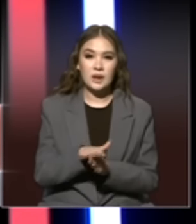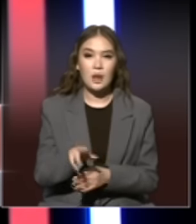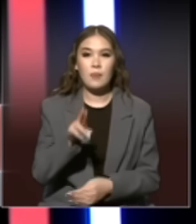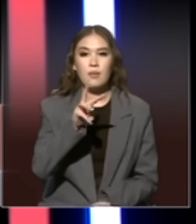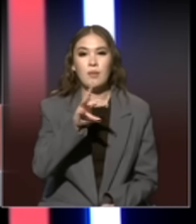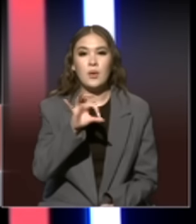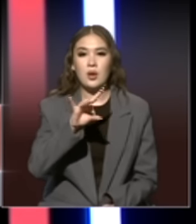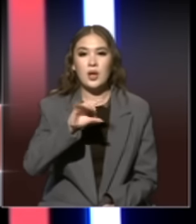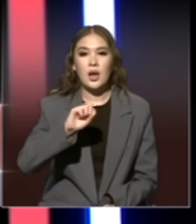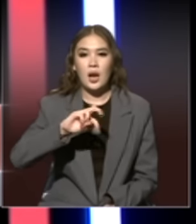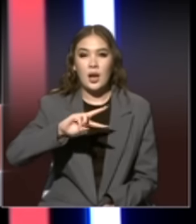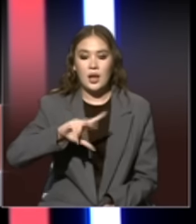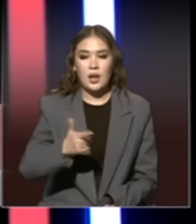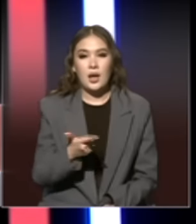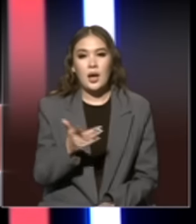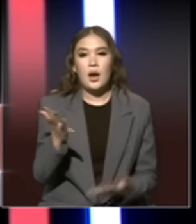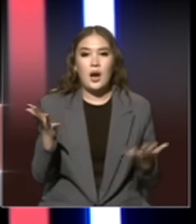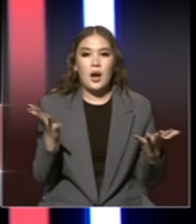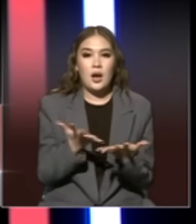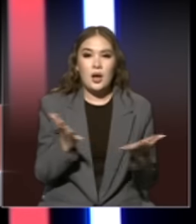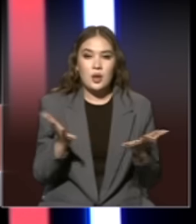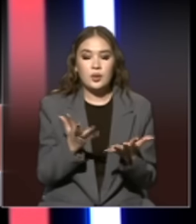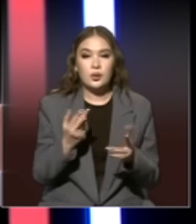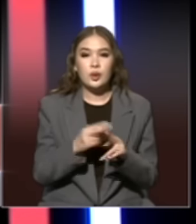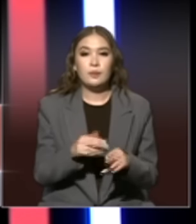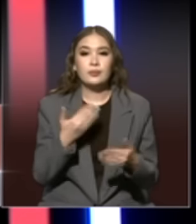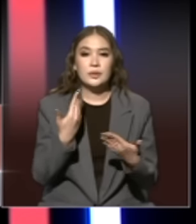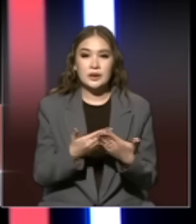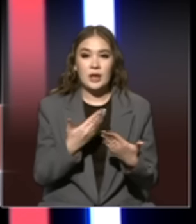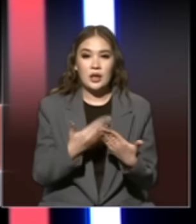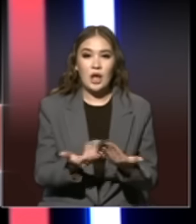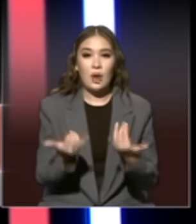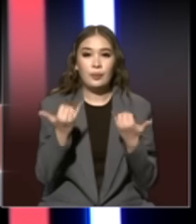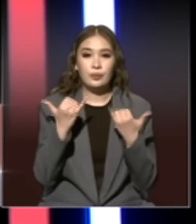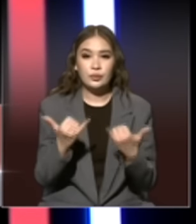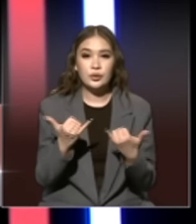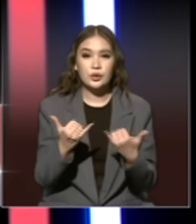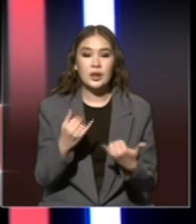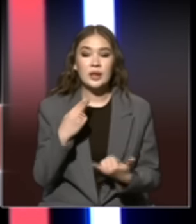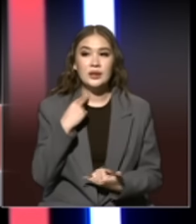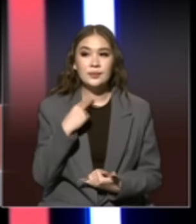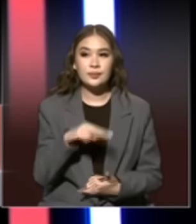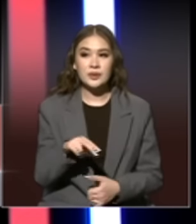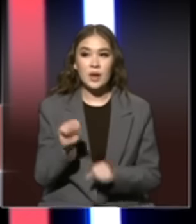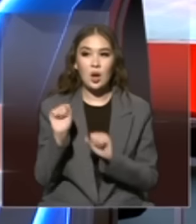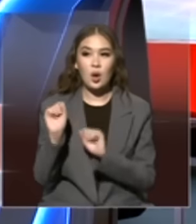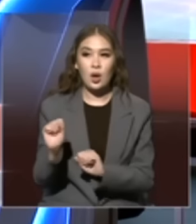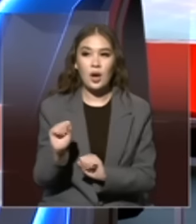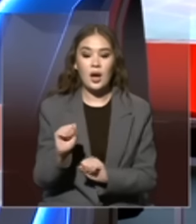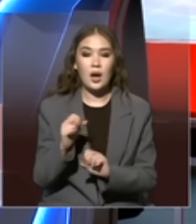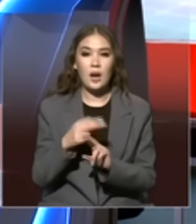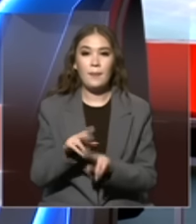мәселесінің аражігін айтып беріңіздерші. Мысалға бүгін қылмыскерді қорғаған адвокат